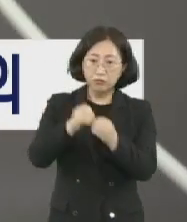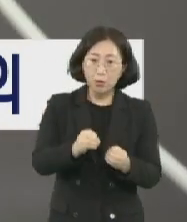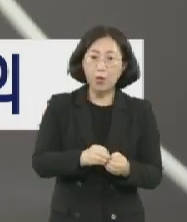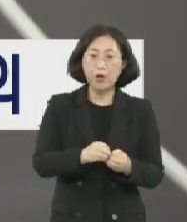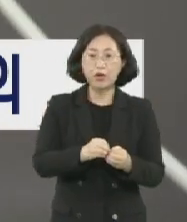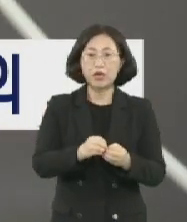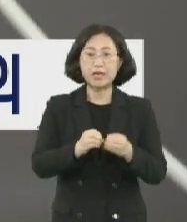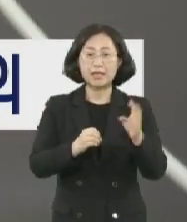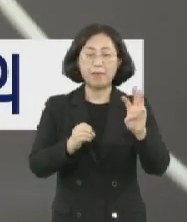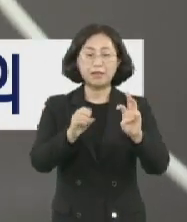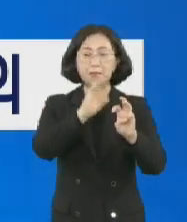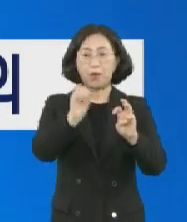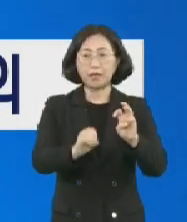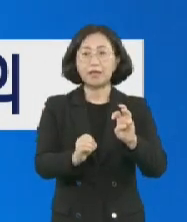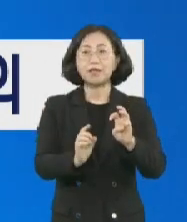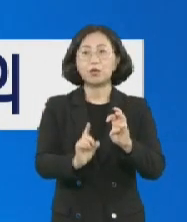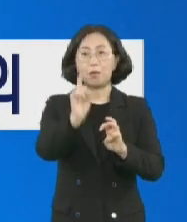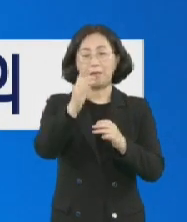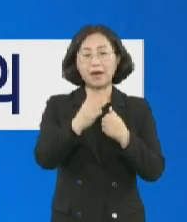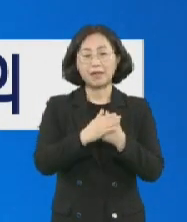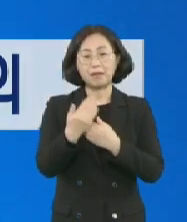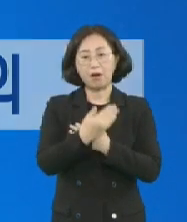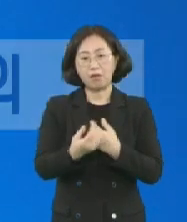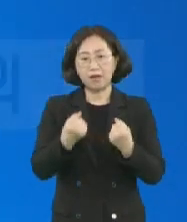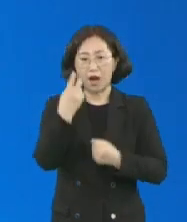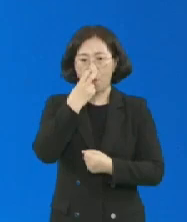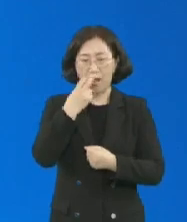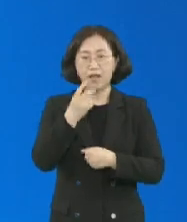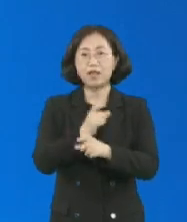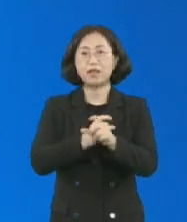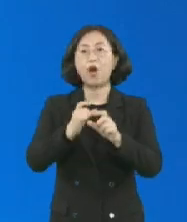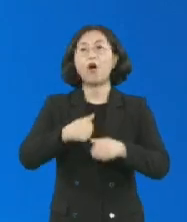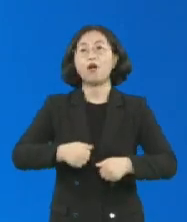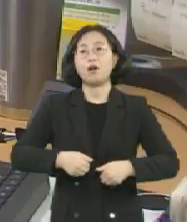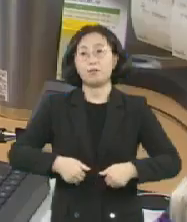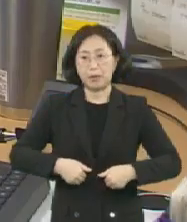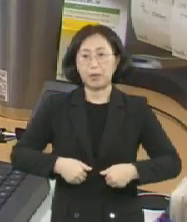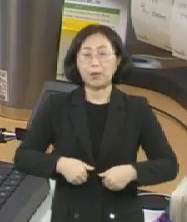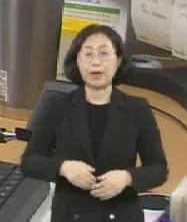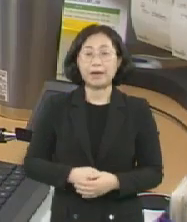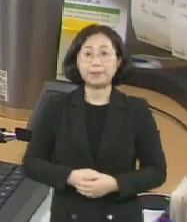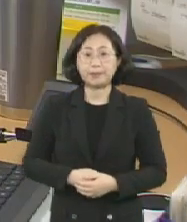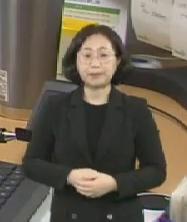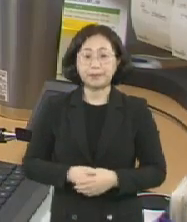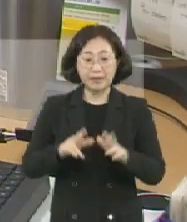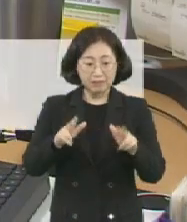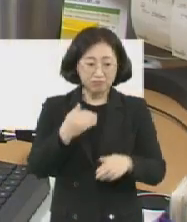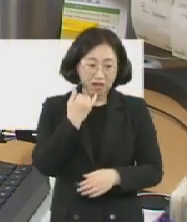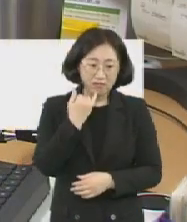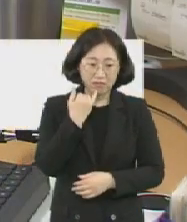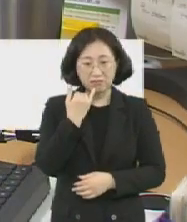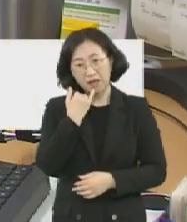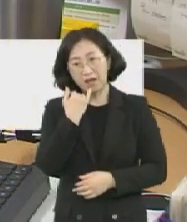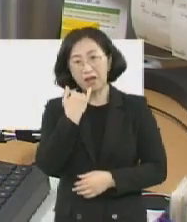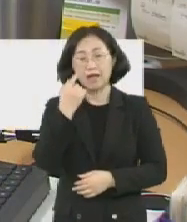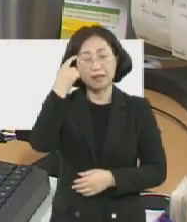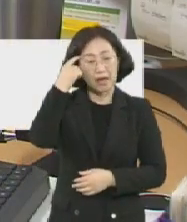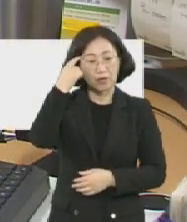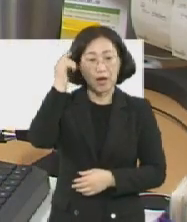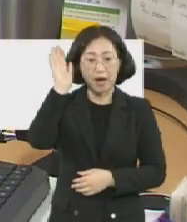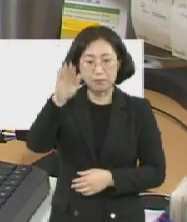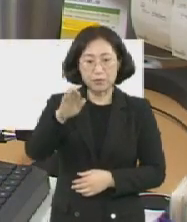일반인보다 30% 이상 높은 만큼 건강관리에 더욱 주의가 필요합니다. 지금은 괜찮다 하더라도